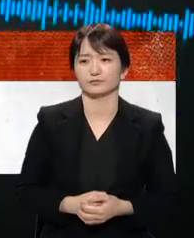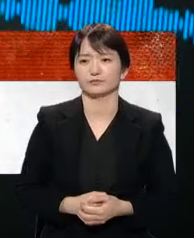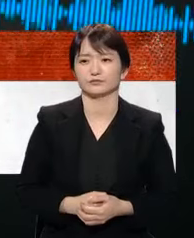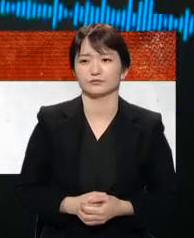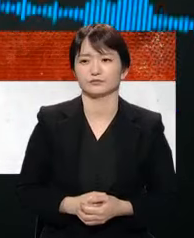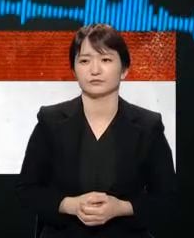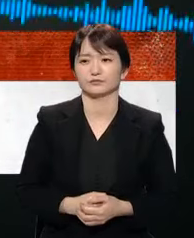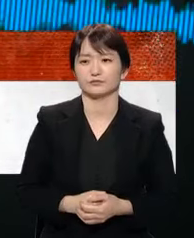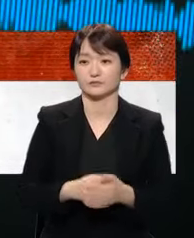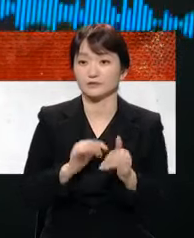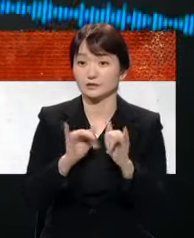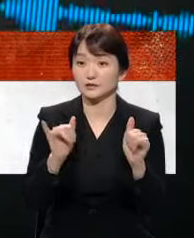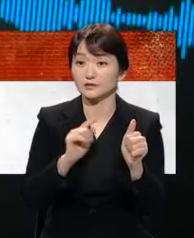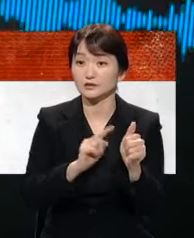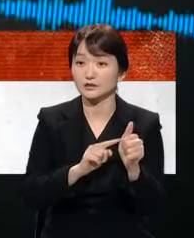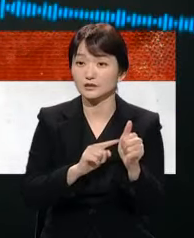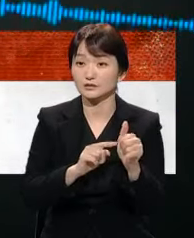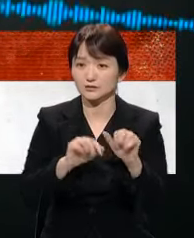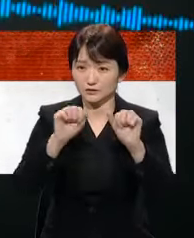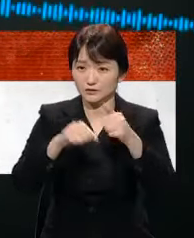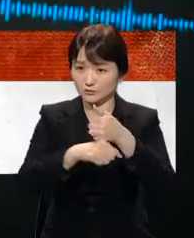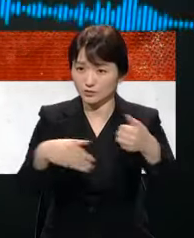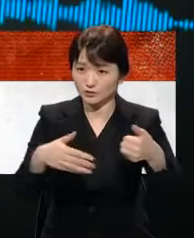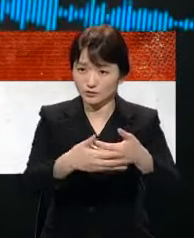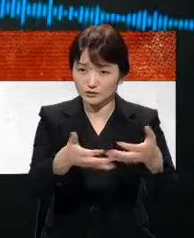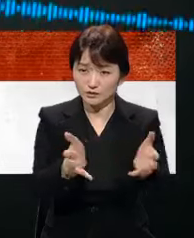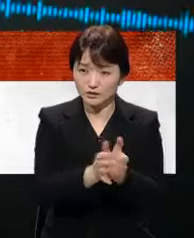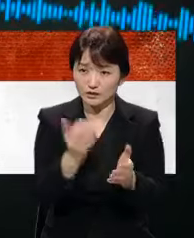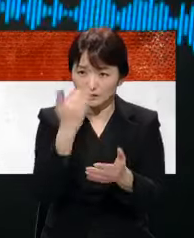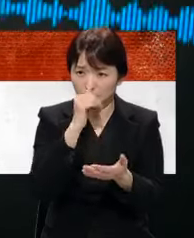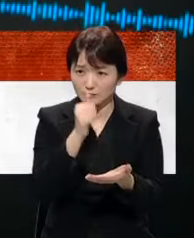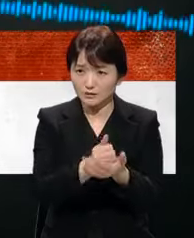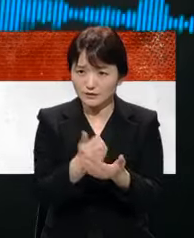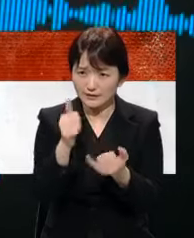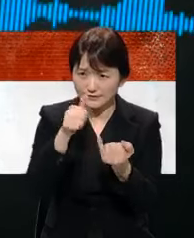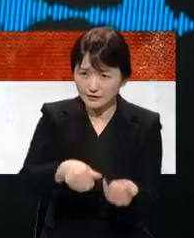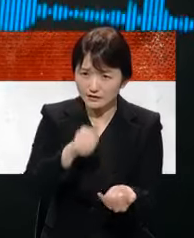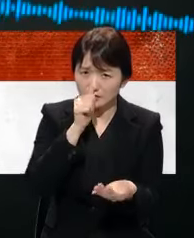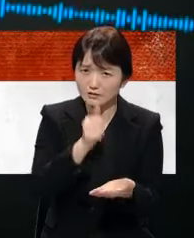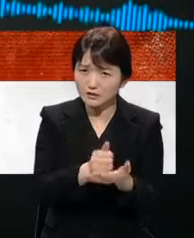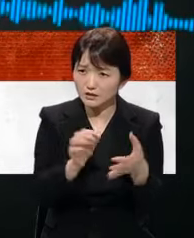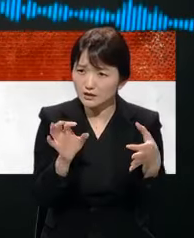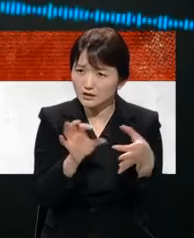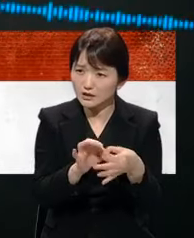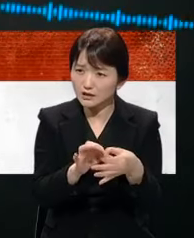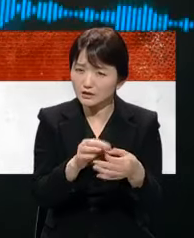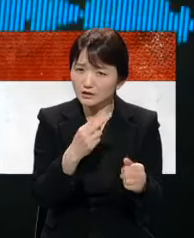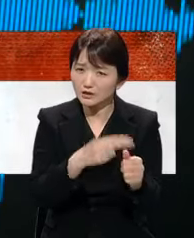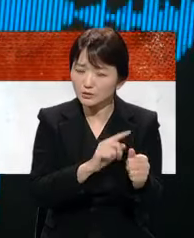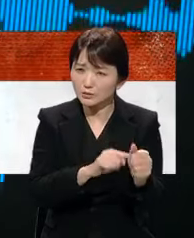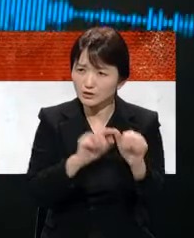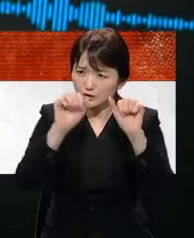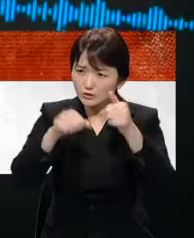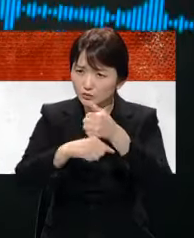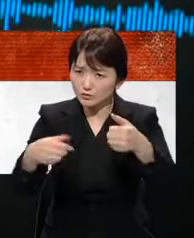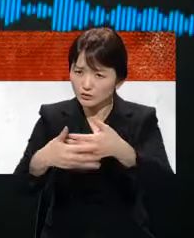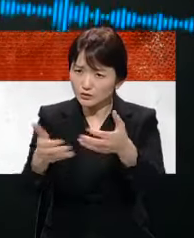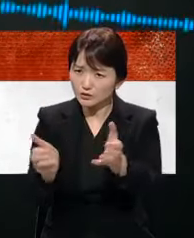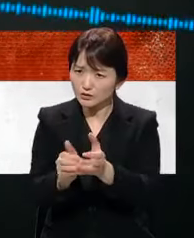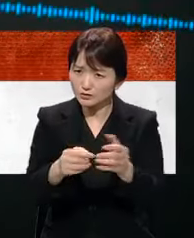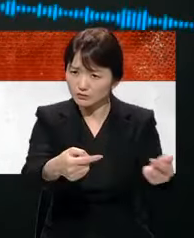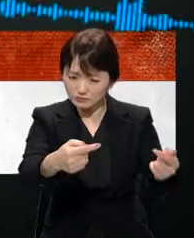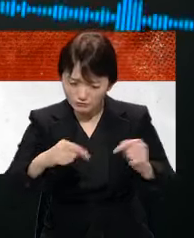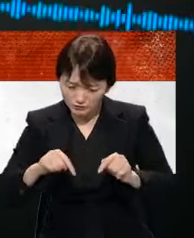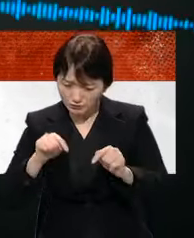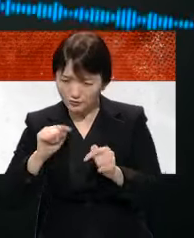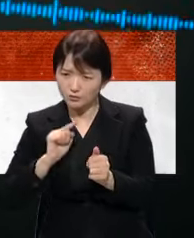스포츠클럽의 그 체육교사 해당 성범죄 강간으로 연루되는 교사가 스포츠클럽에 참여했는 거를 보고 그때